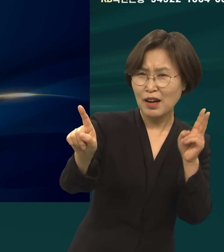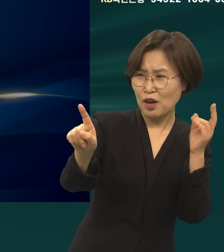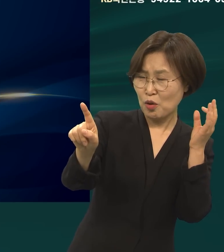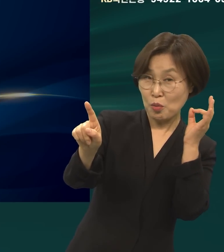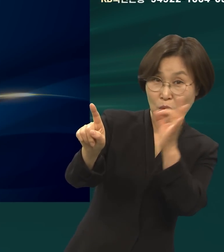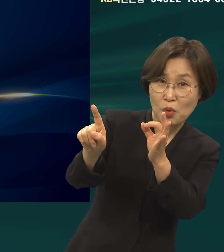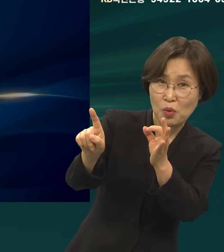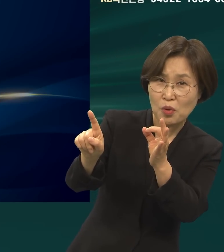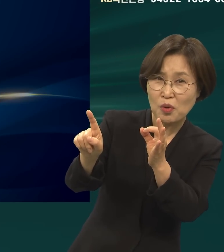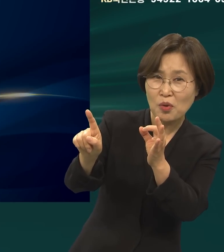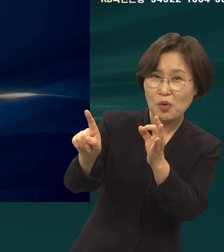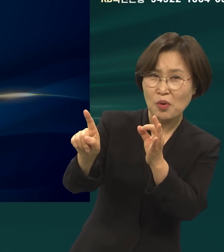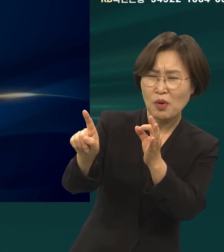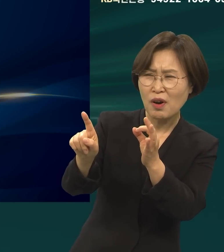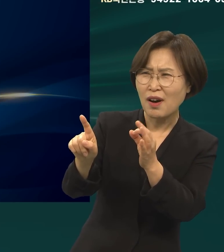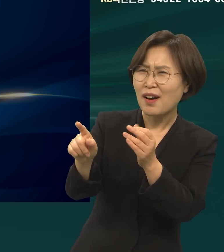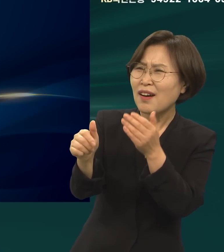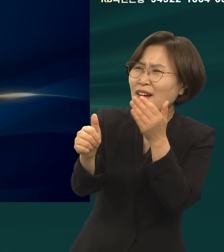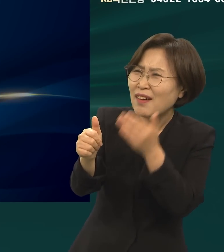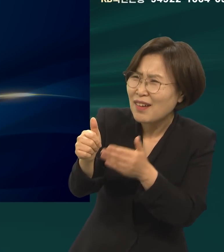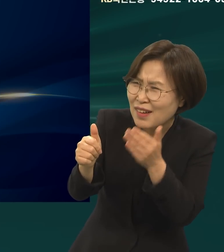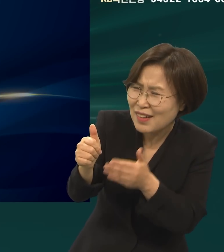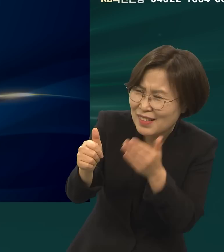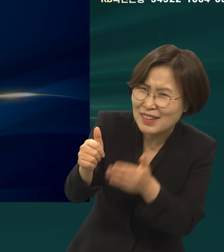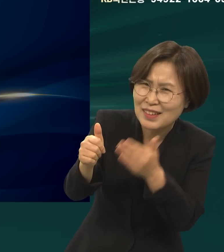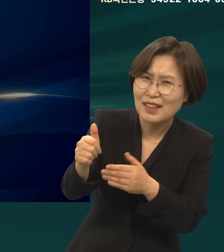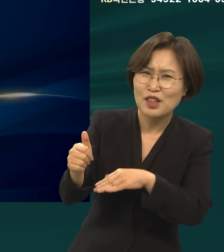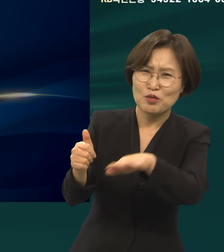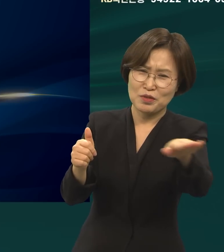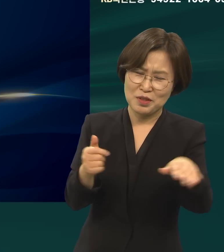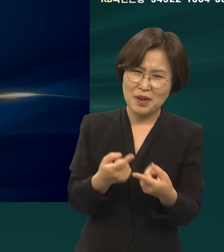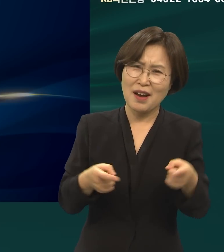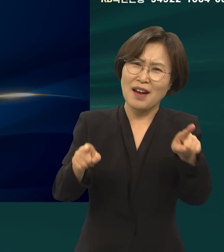그들이 강권하여 이르되 시작. 우리와